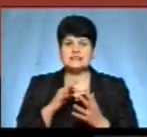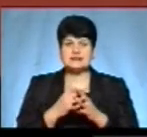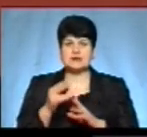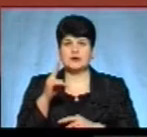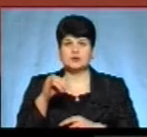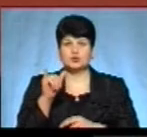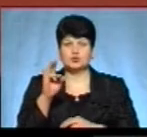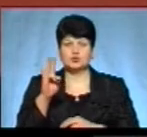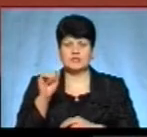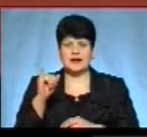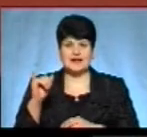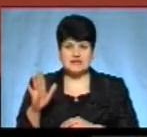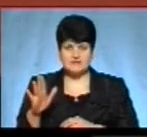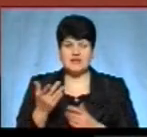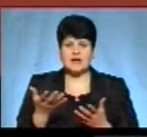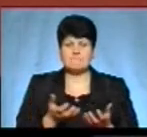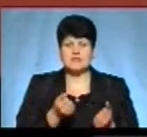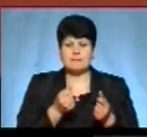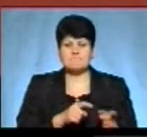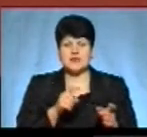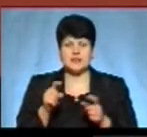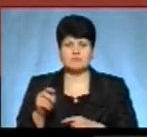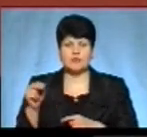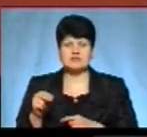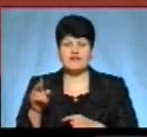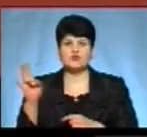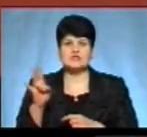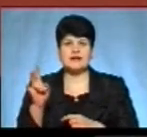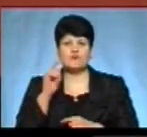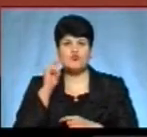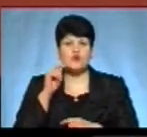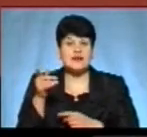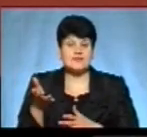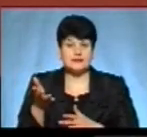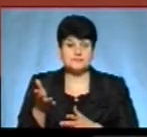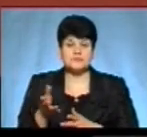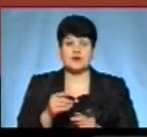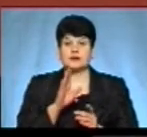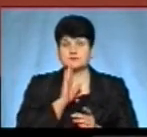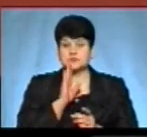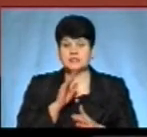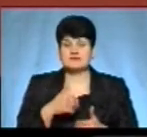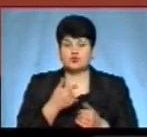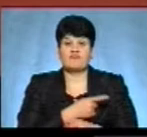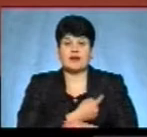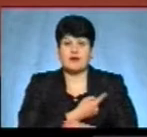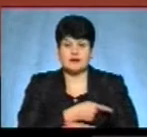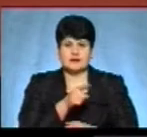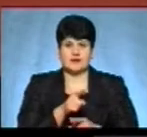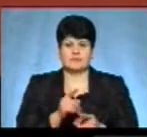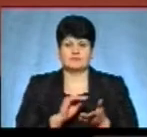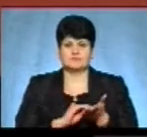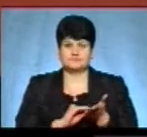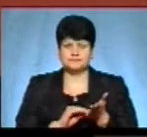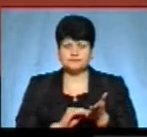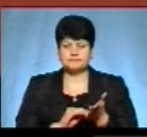Віру Чиж, яка підтримувала перехід до Православної церкви України. За словами жінки, вона звернулася до лікарні, там її поставили